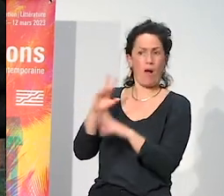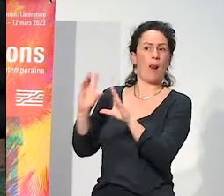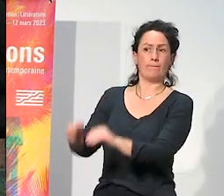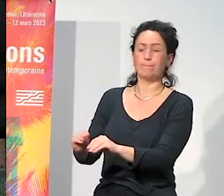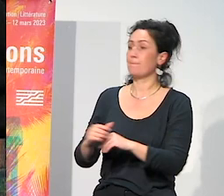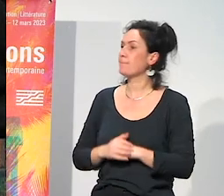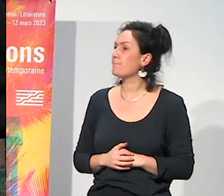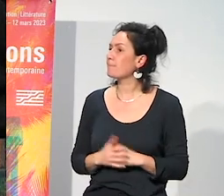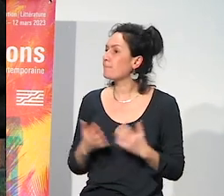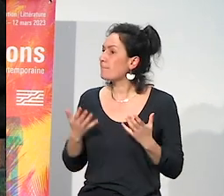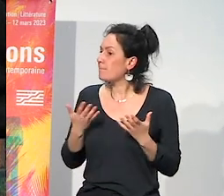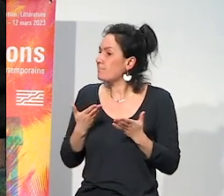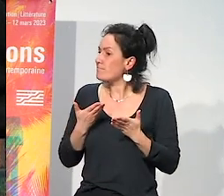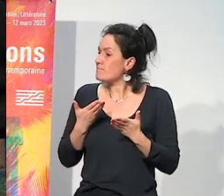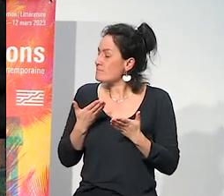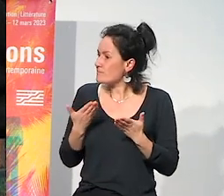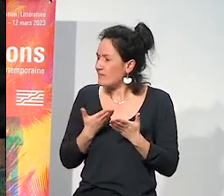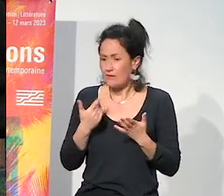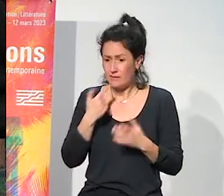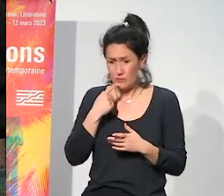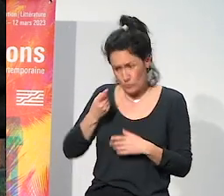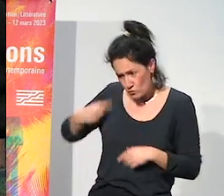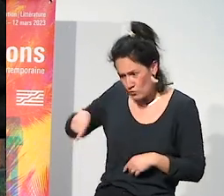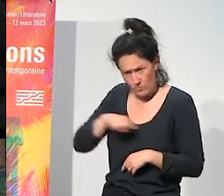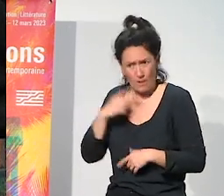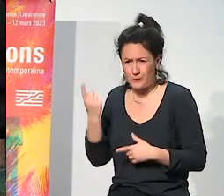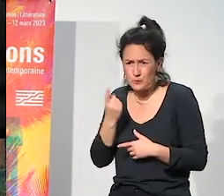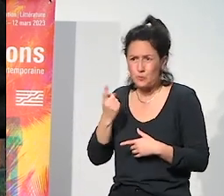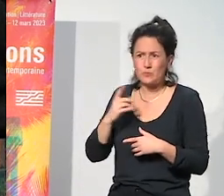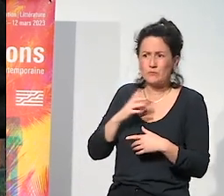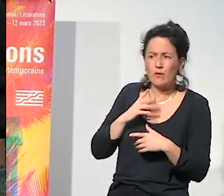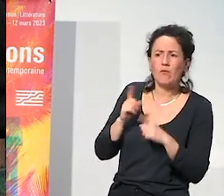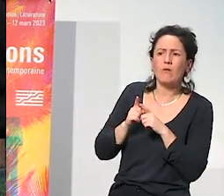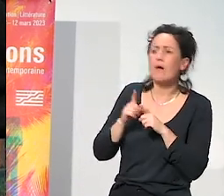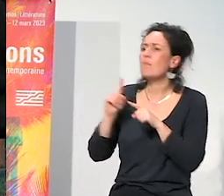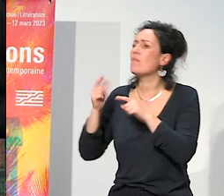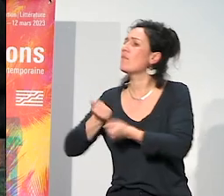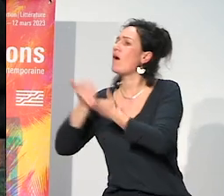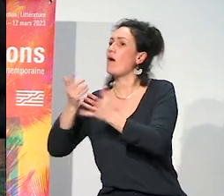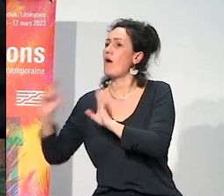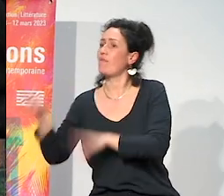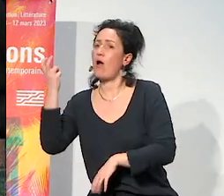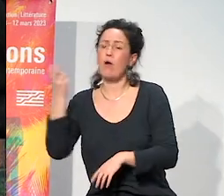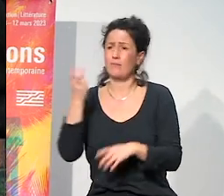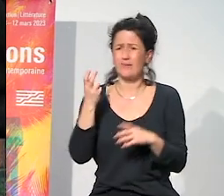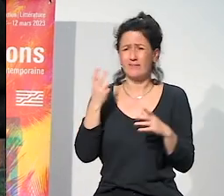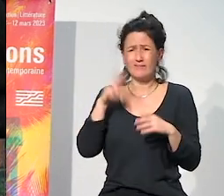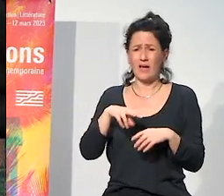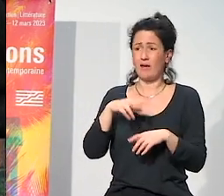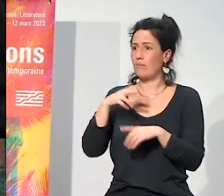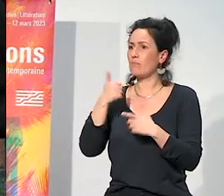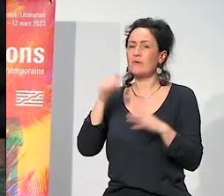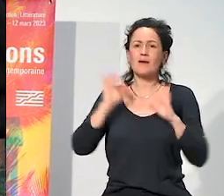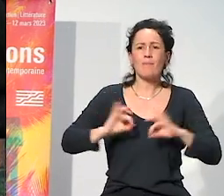on est tous tout le temps en train de confisquer une voix aussi, c'est-à-dire qu'il n'y a pas d'un côté les gentils et les méchants, etc. C'est